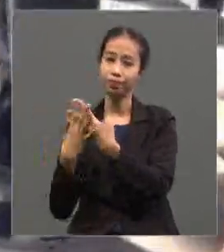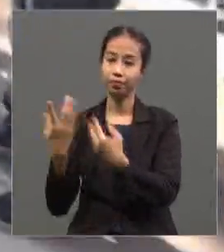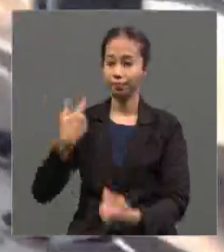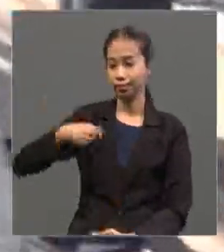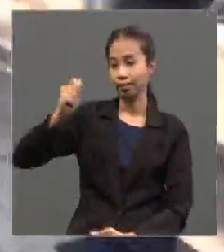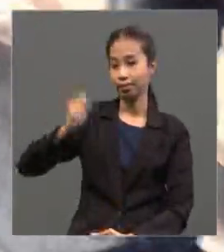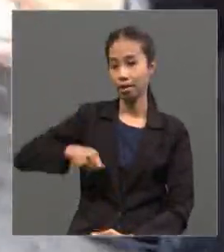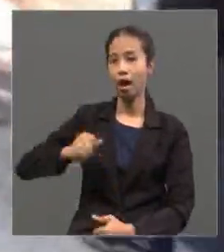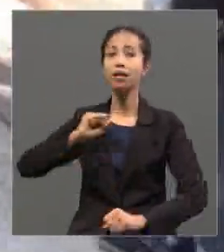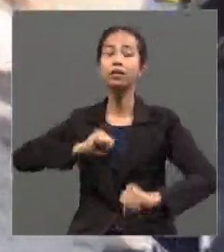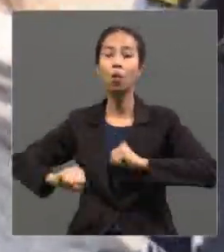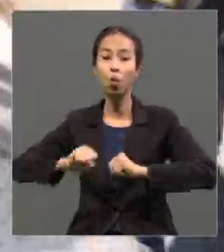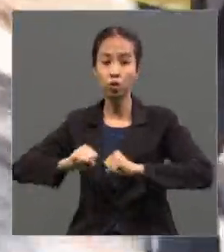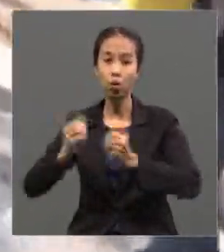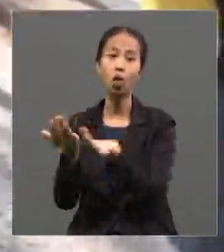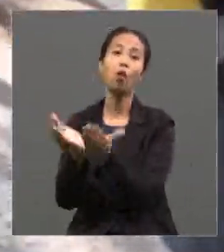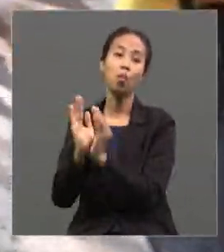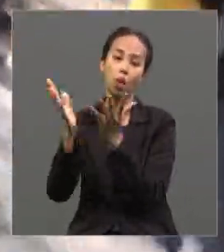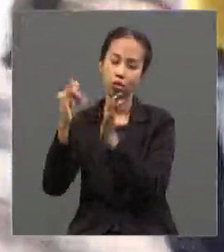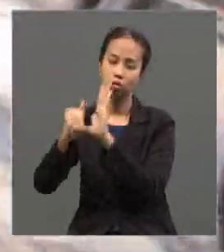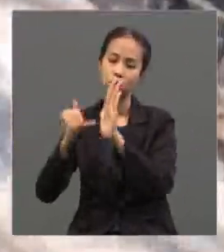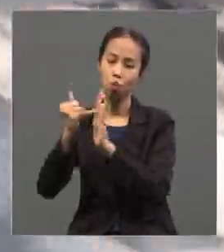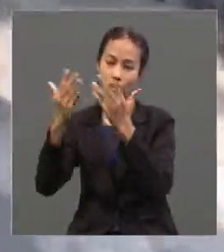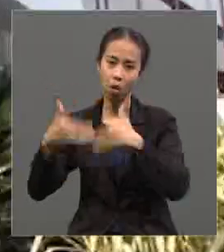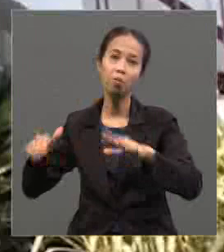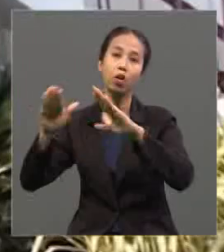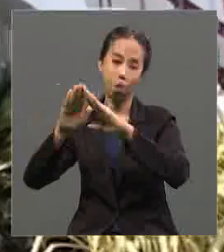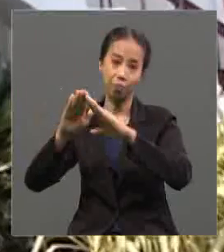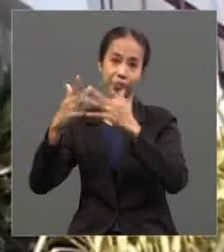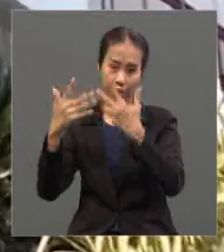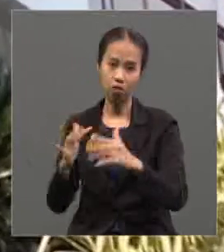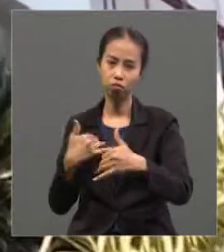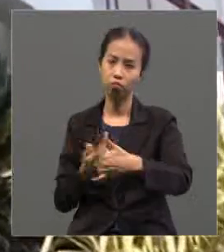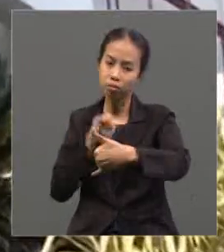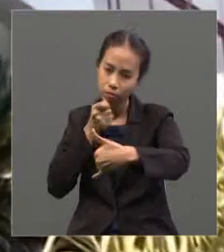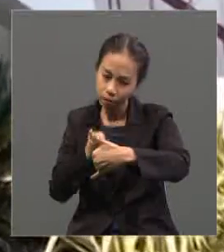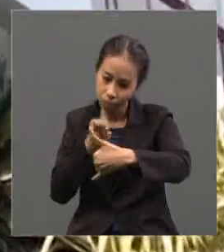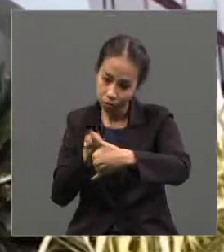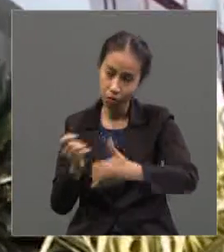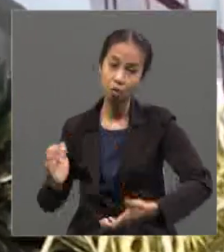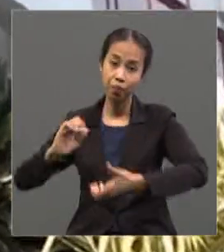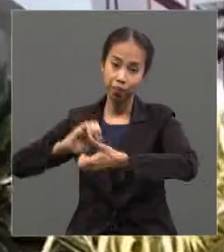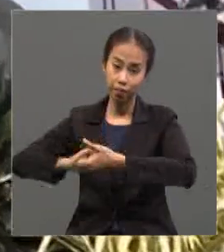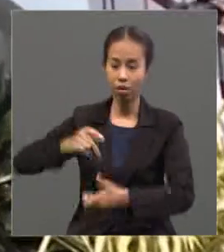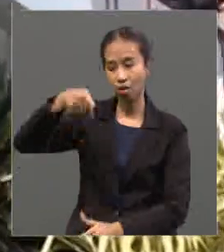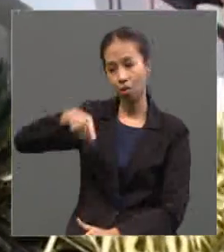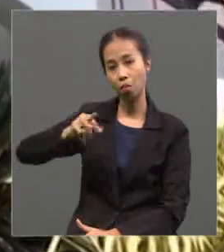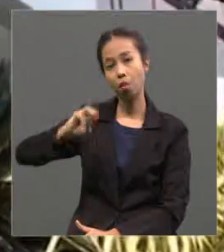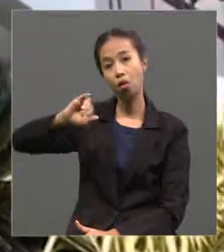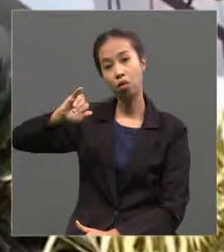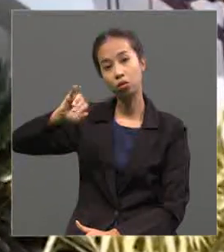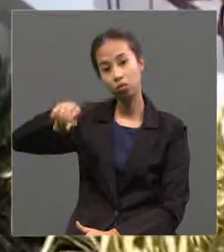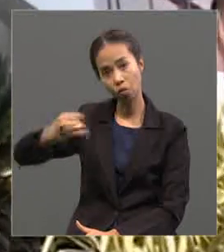และครอบครัวจังหวัดนครปฐมหลังมีการสอบปากคำร่วมกับเจ้าหน้าที่พัฒนาสังคมและความมั่นคงของมนุษย์เจ้าหน้าที่สหวิชา